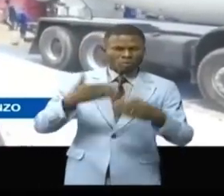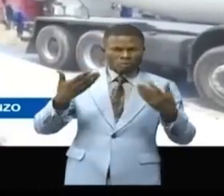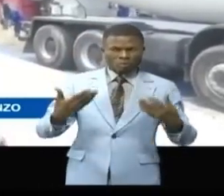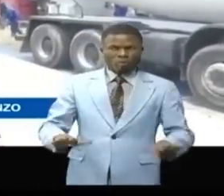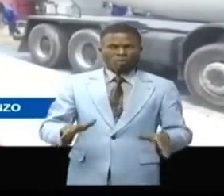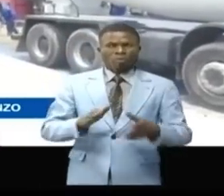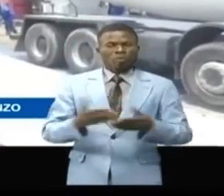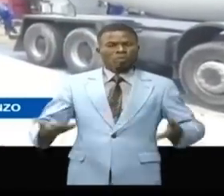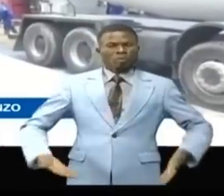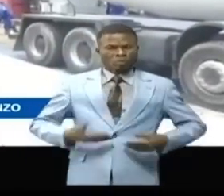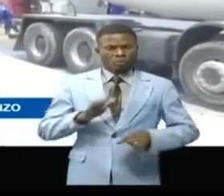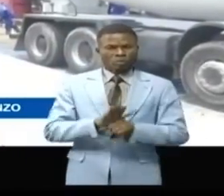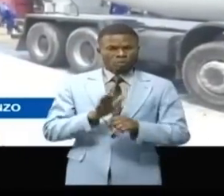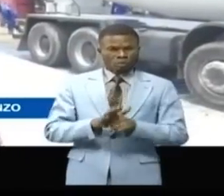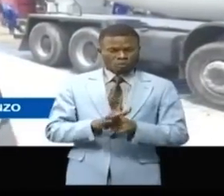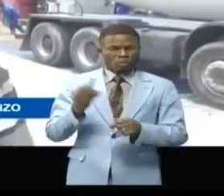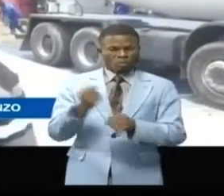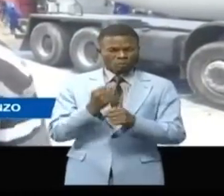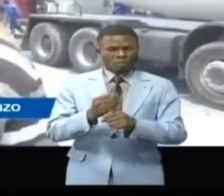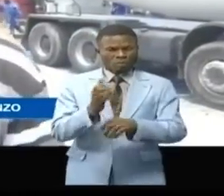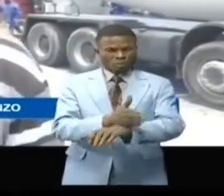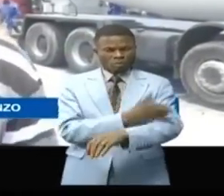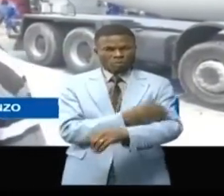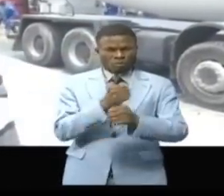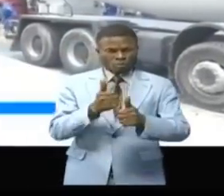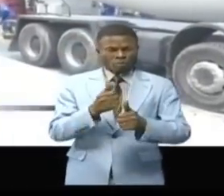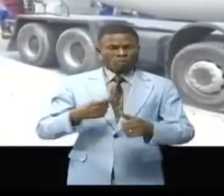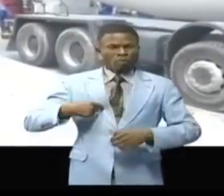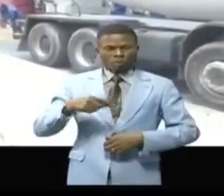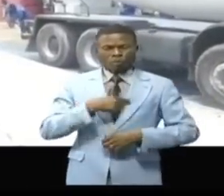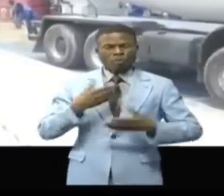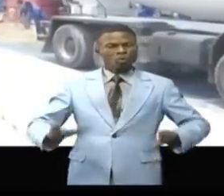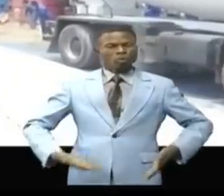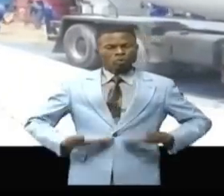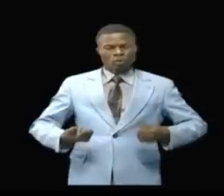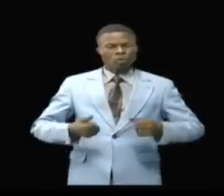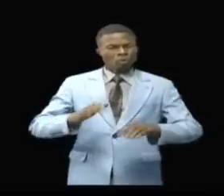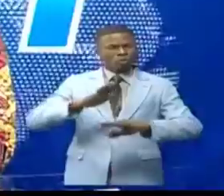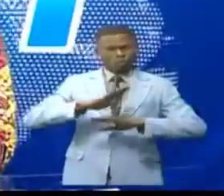OVD a bien fait son travail et mérite mes félicitations.